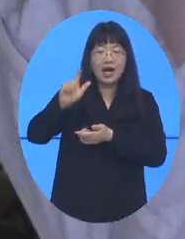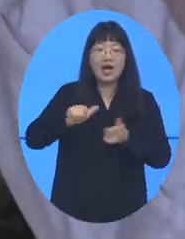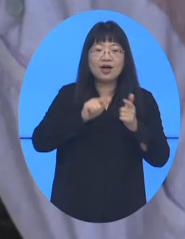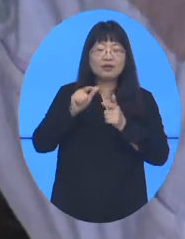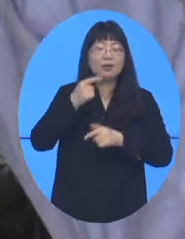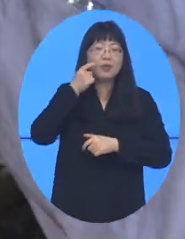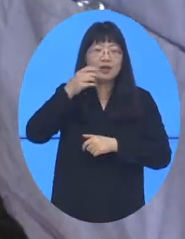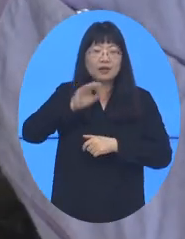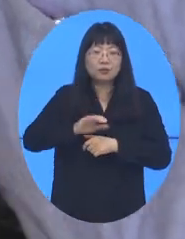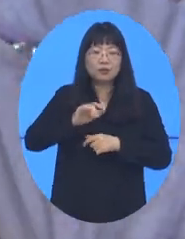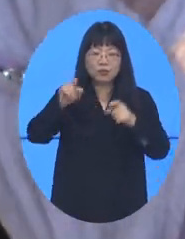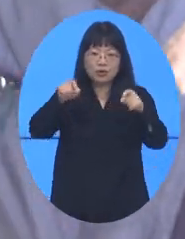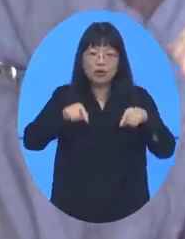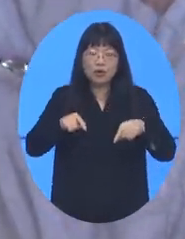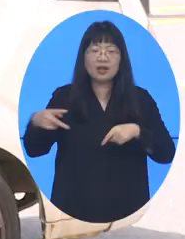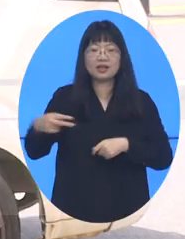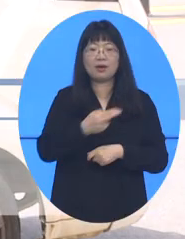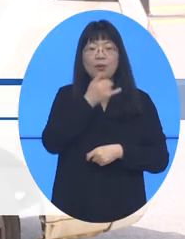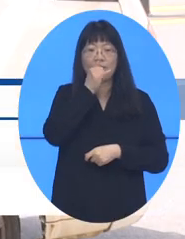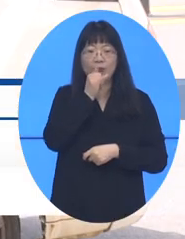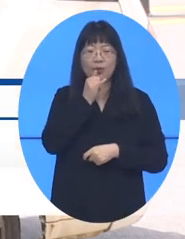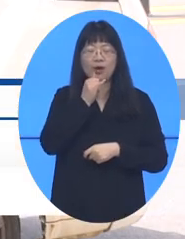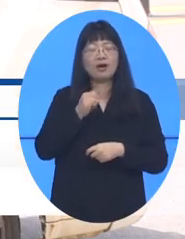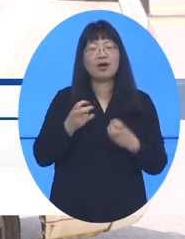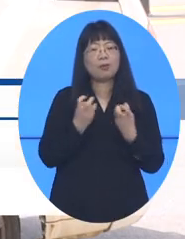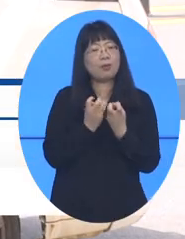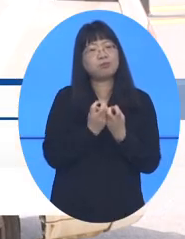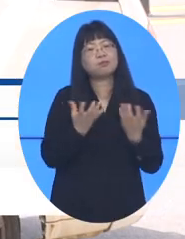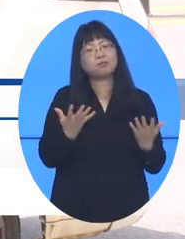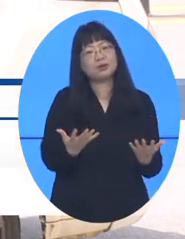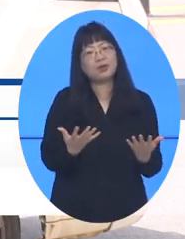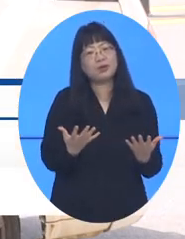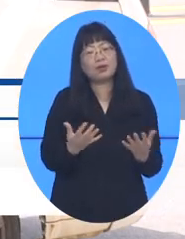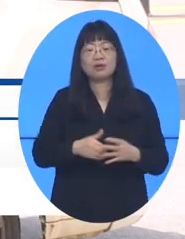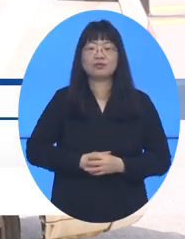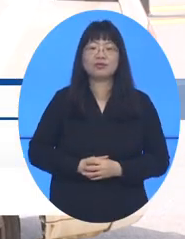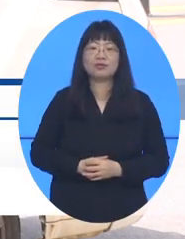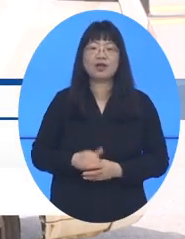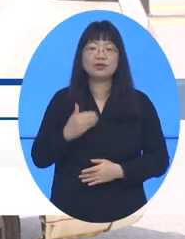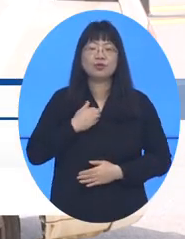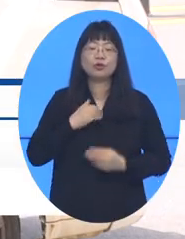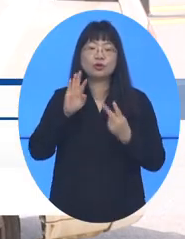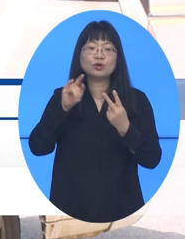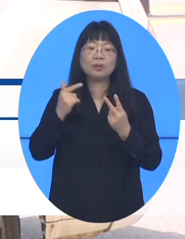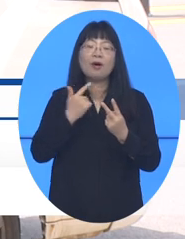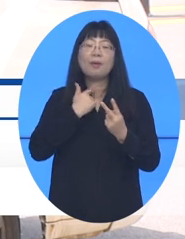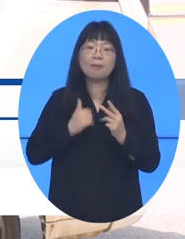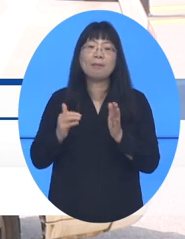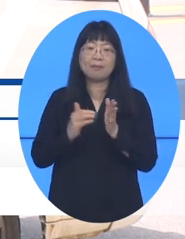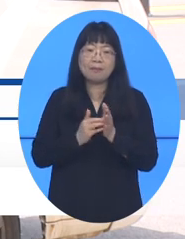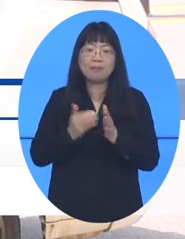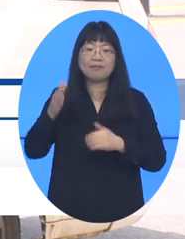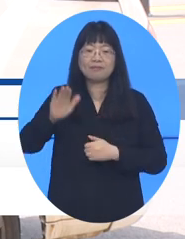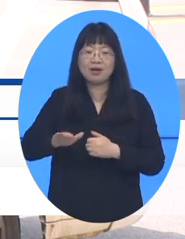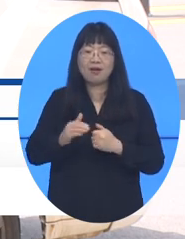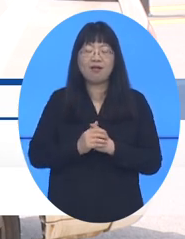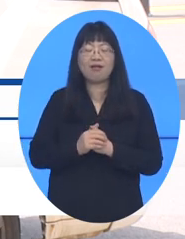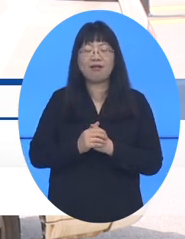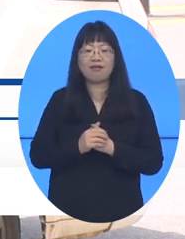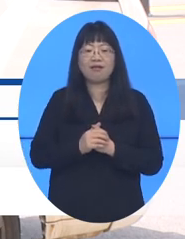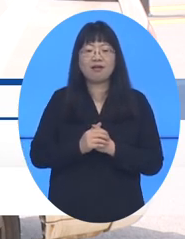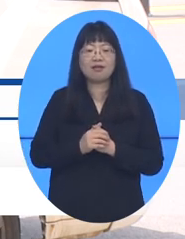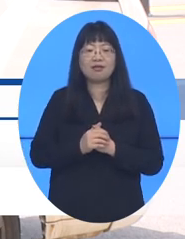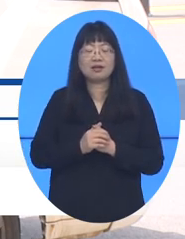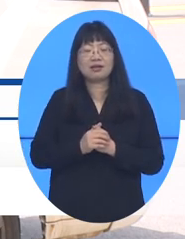아예 거래처가 끊어질 수 있습니다. 진짜 딱히 방법이 없어요. 그렇게 걸렸을 때 저도 한 두 번 정도 그렇게 됐었는데